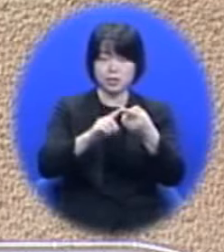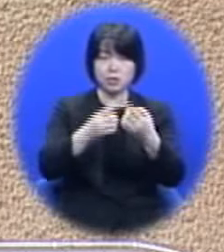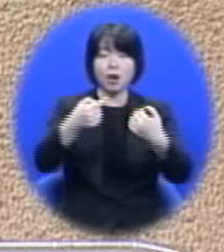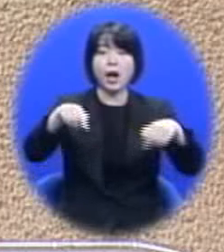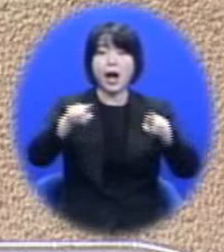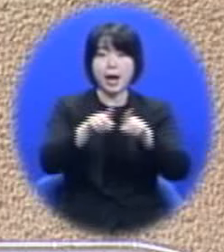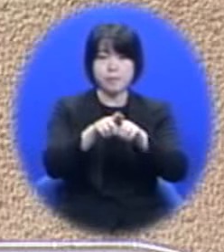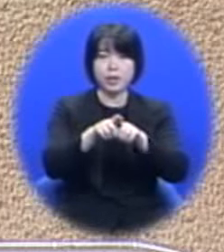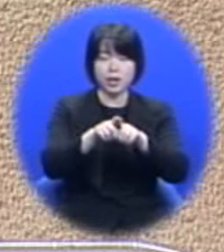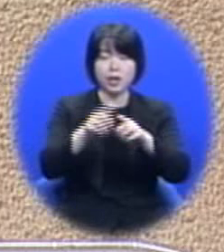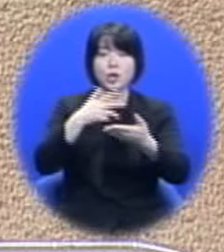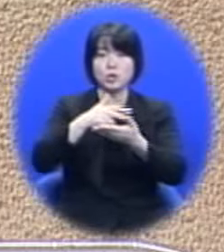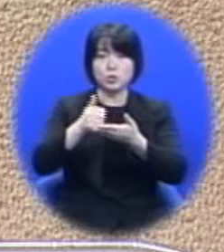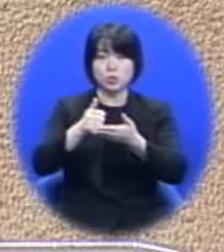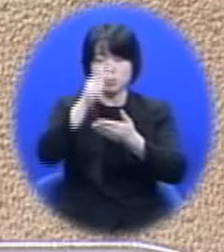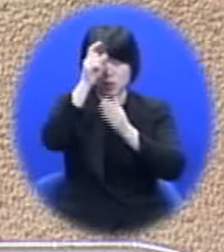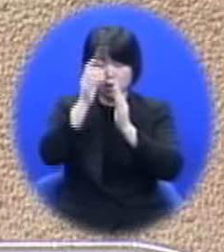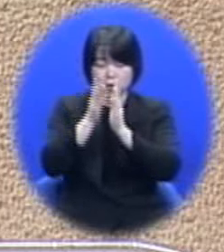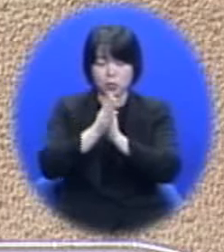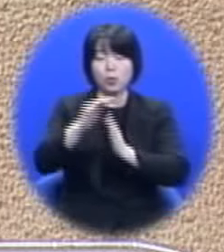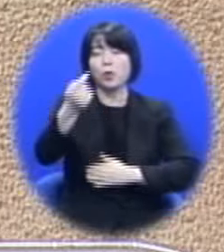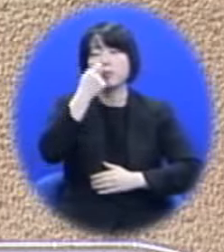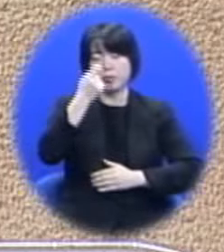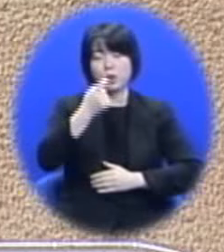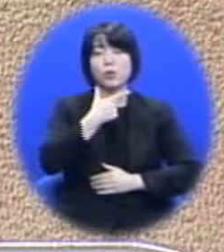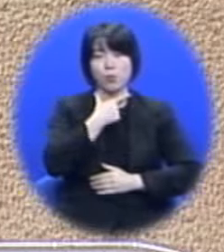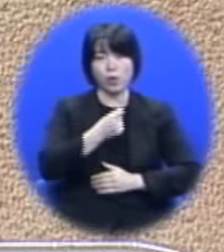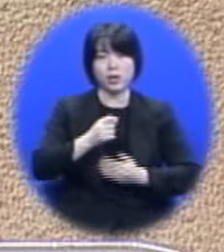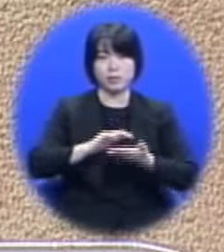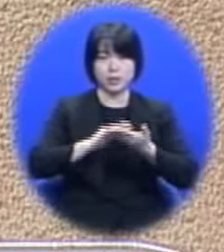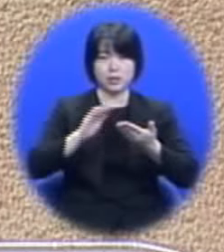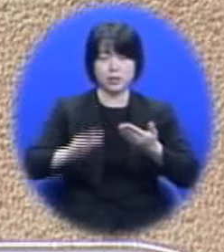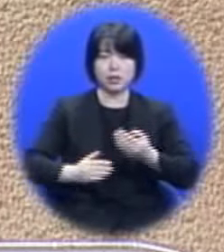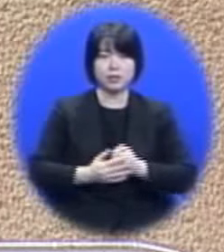우리가 주님의 기도를 배우려고 하는 겁니다.